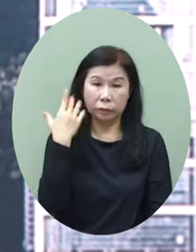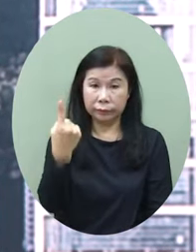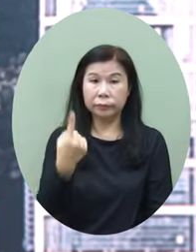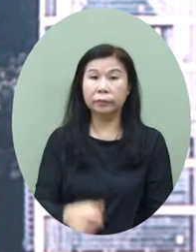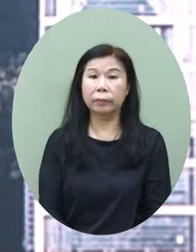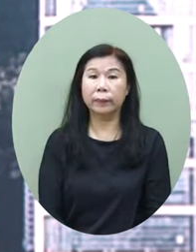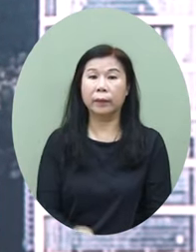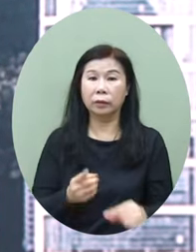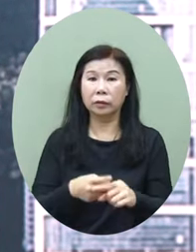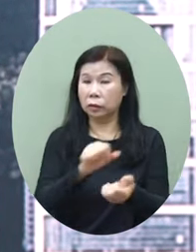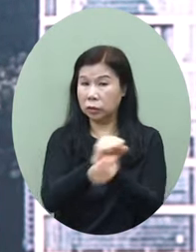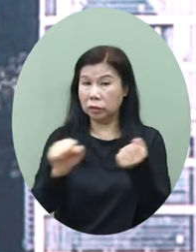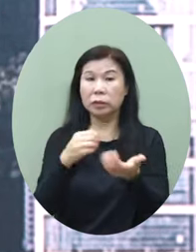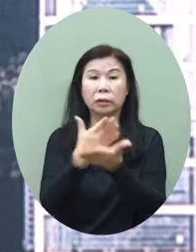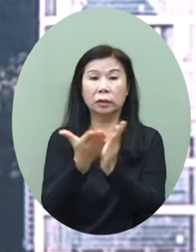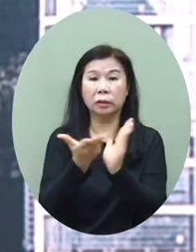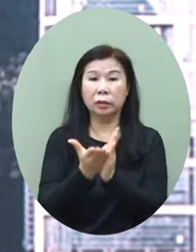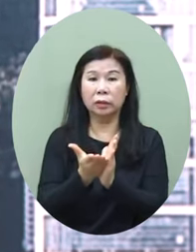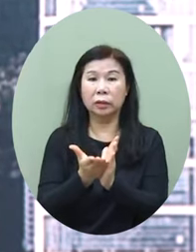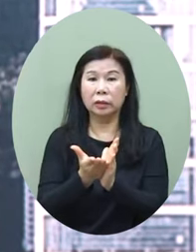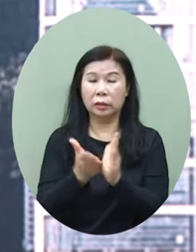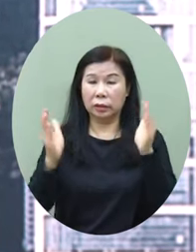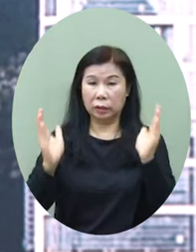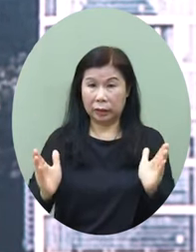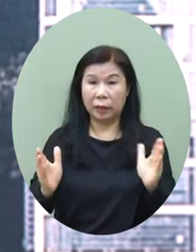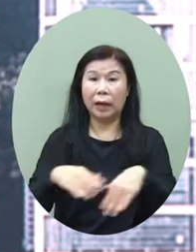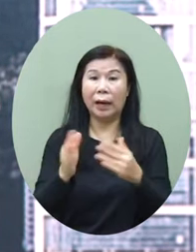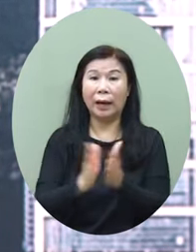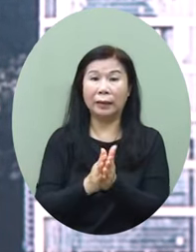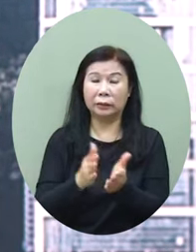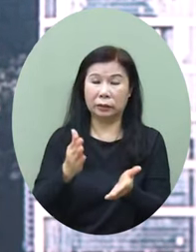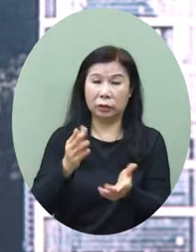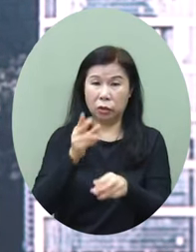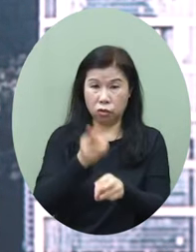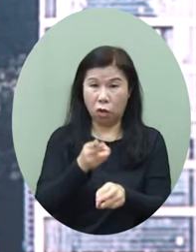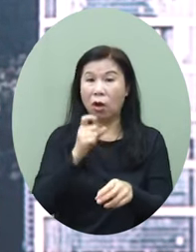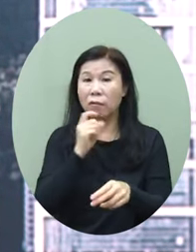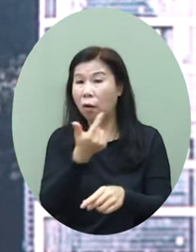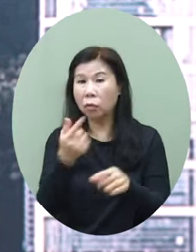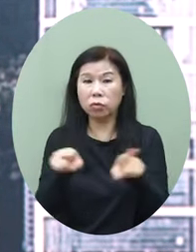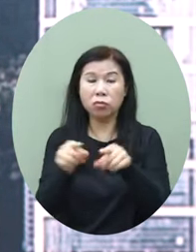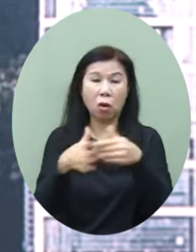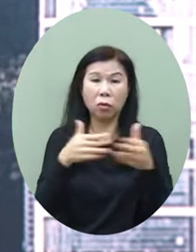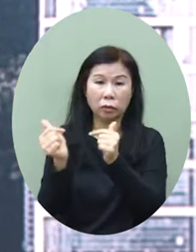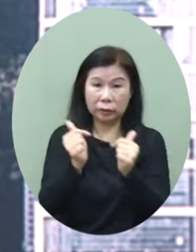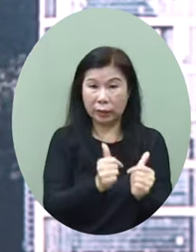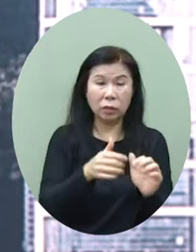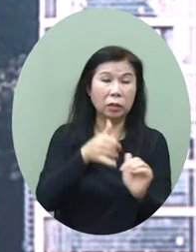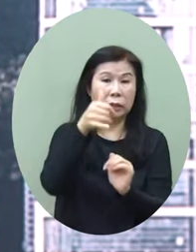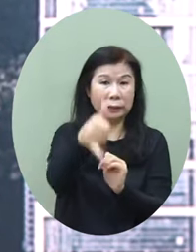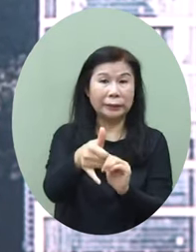雖然解除了這個令之後我們很多同事都繼續進